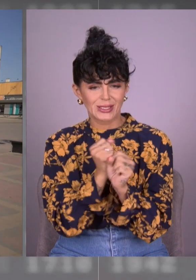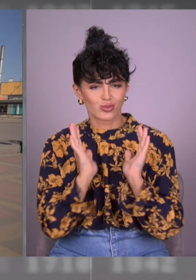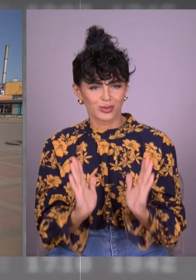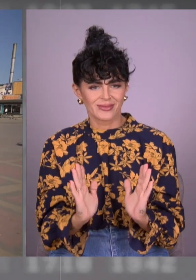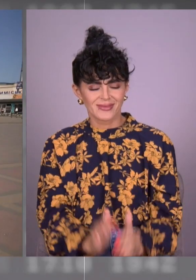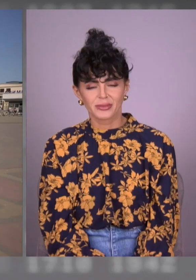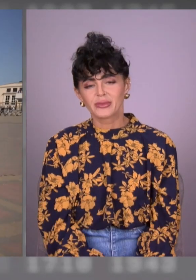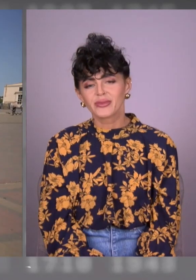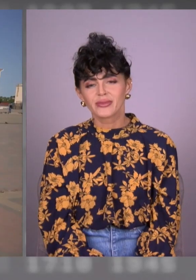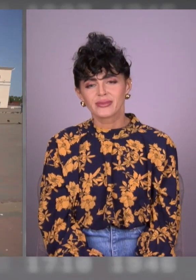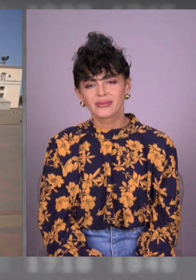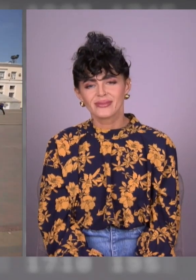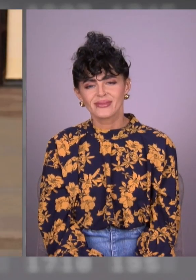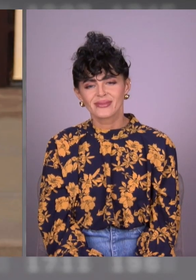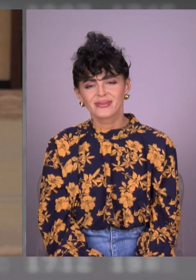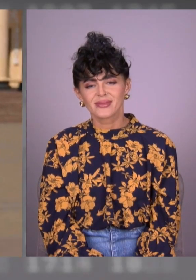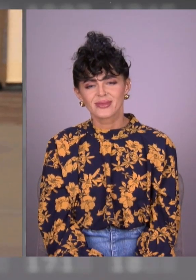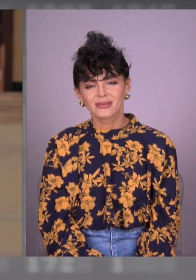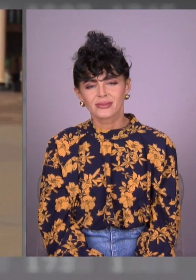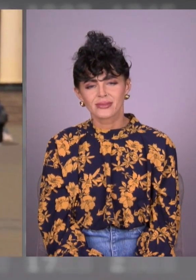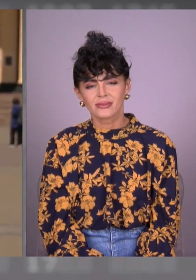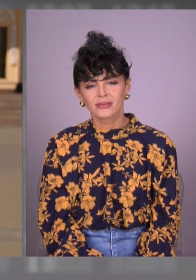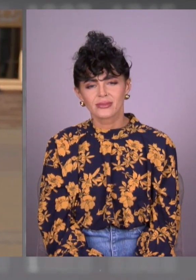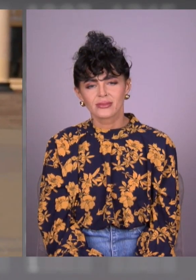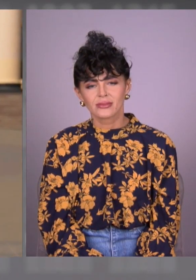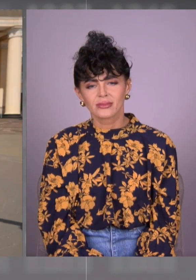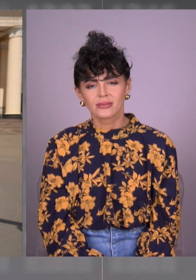Ходімо. Ой.